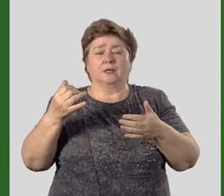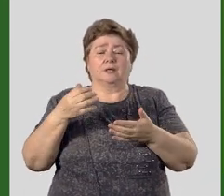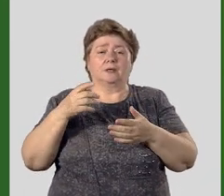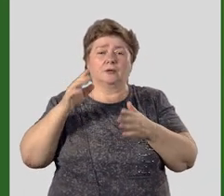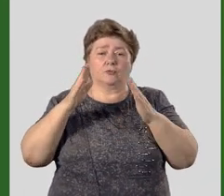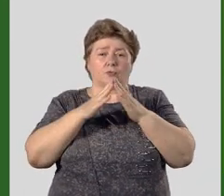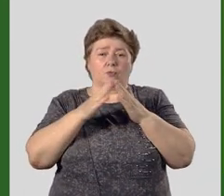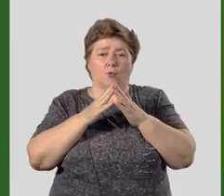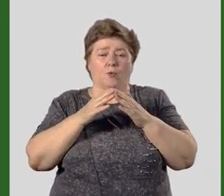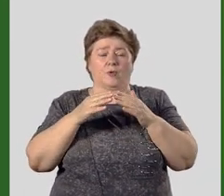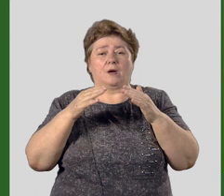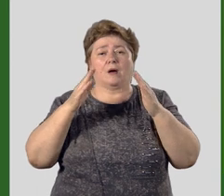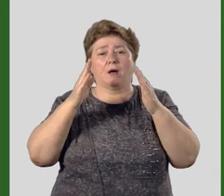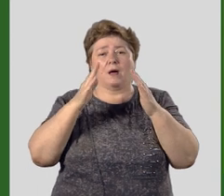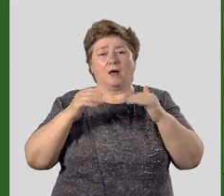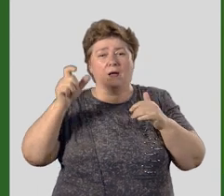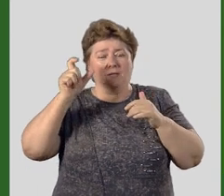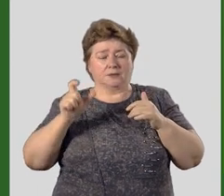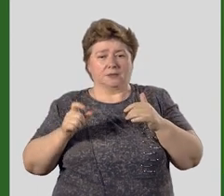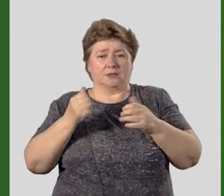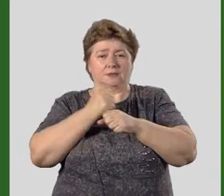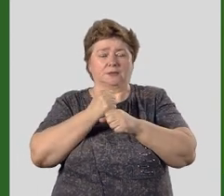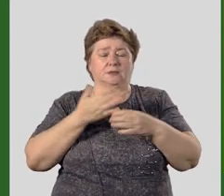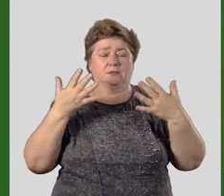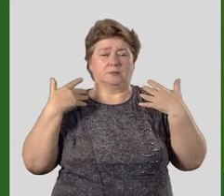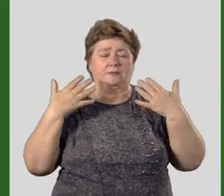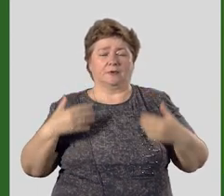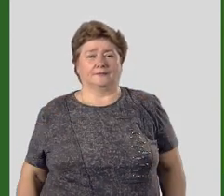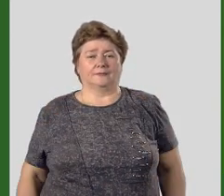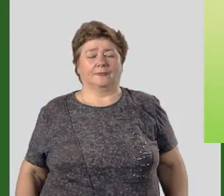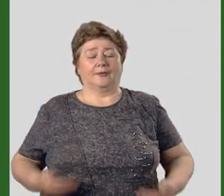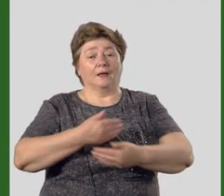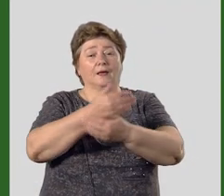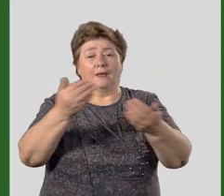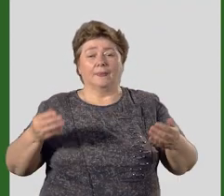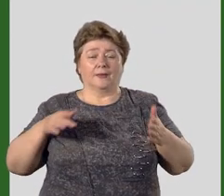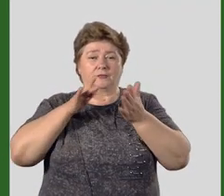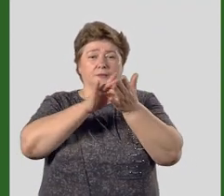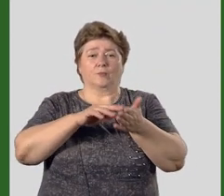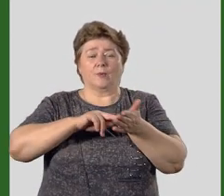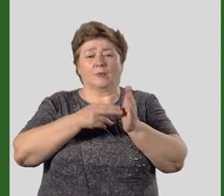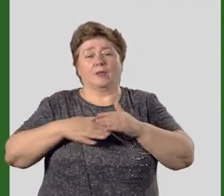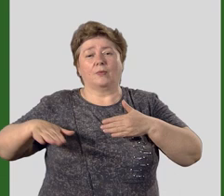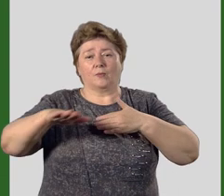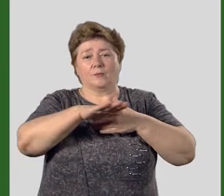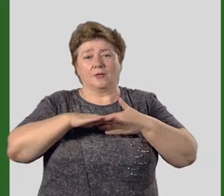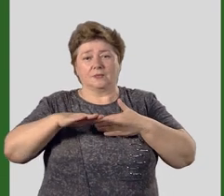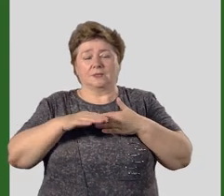у домика лесника сделали привал. Наше путешествие по плану